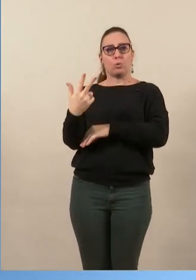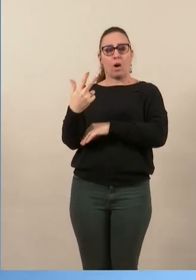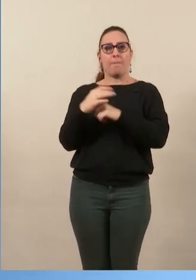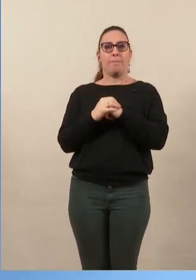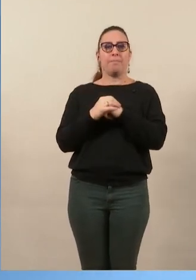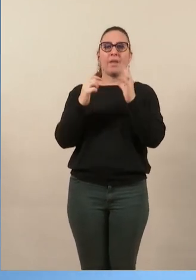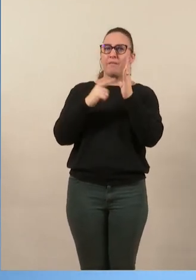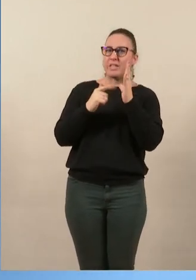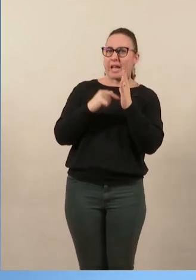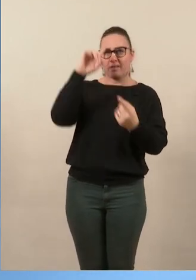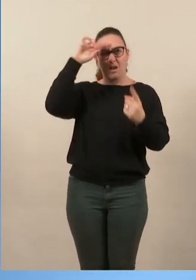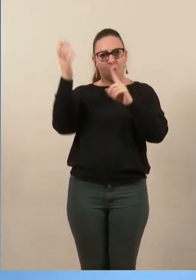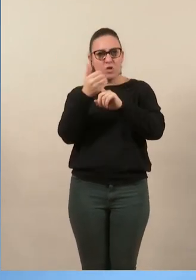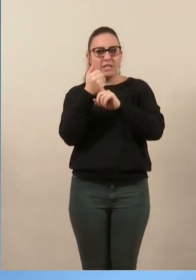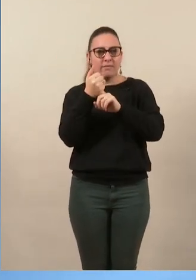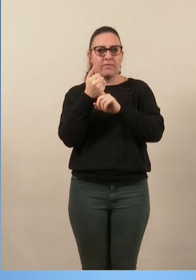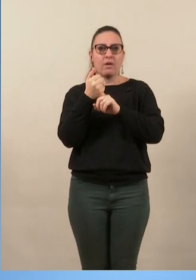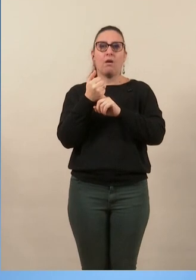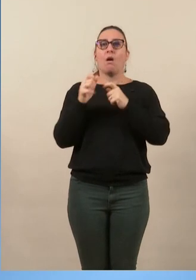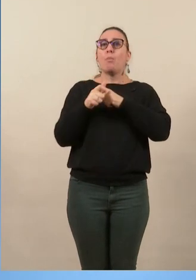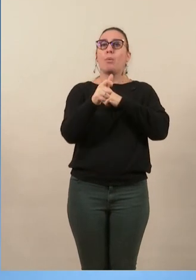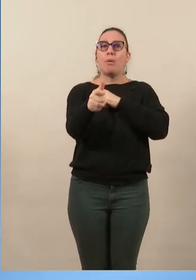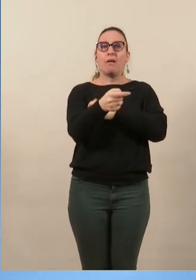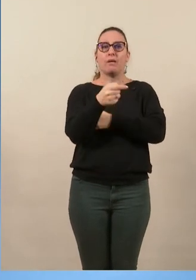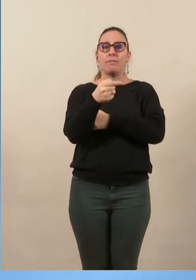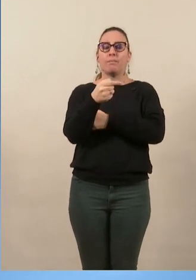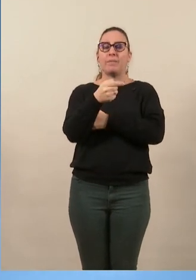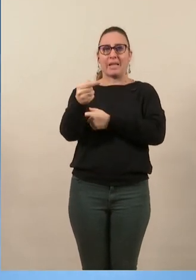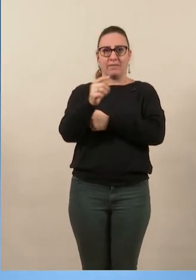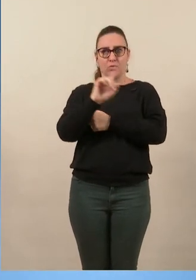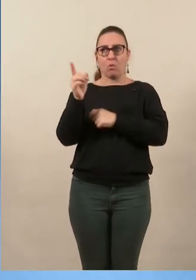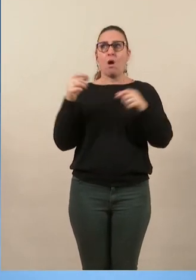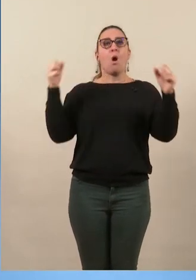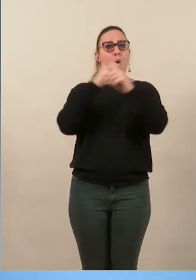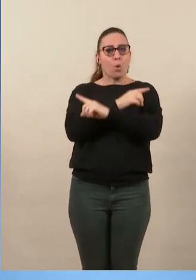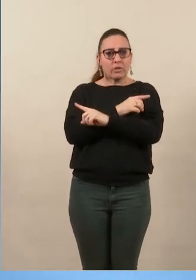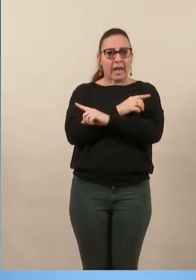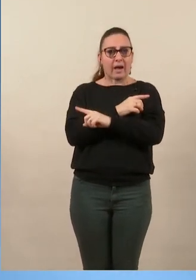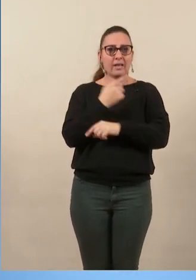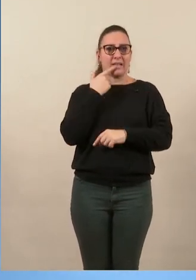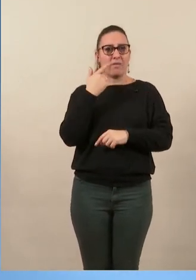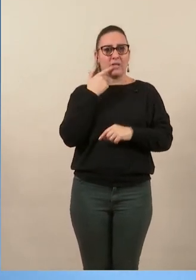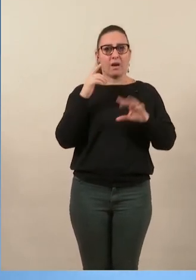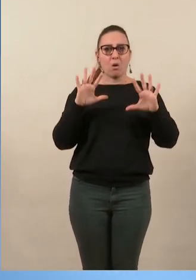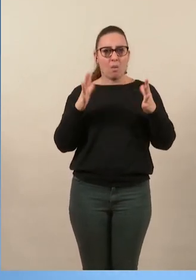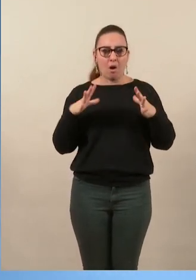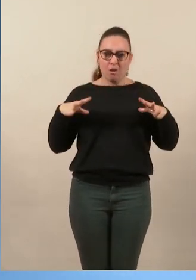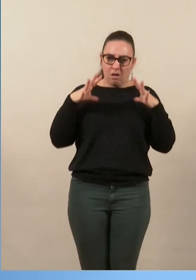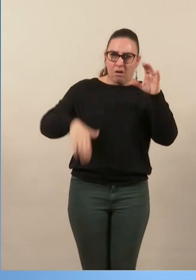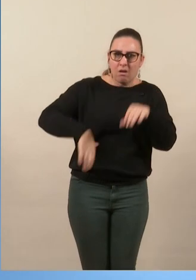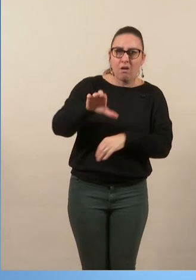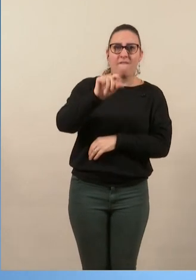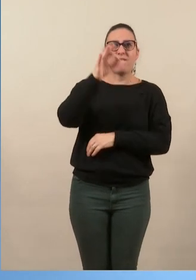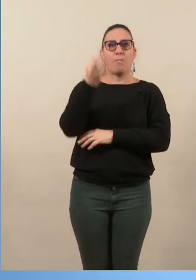fiscalité non seulement ils n'uront pas d'impact négatif mais euh bien au contraire nous avons augmenté notre capacité d'investissement de 20